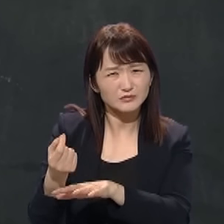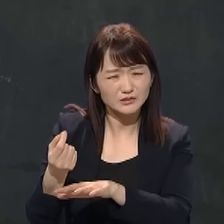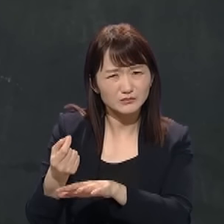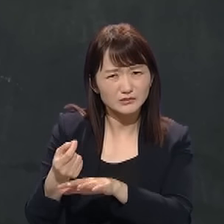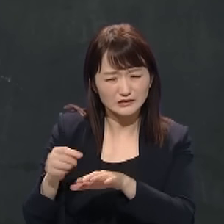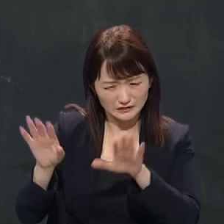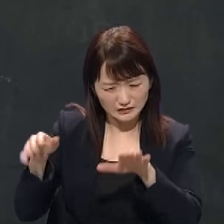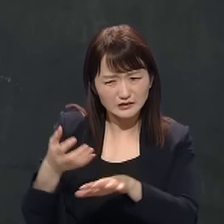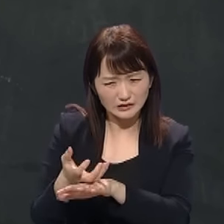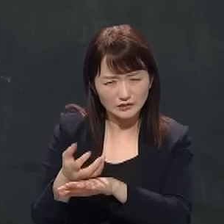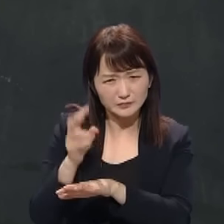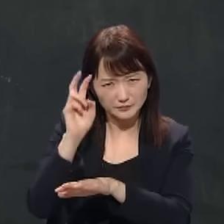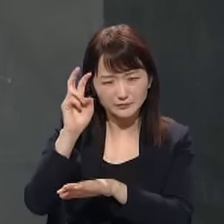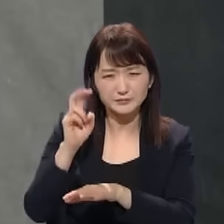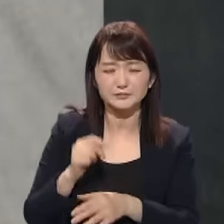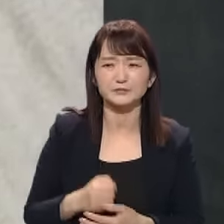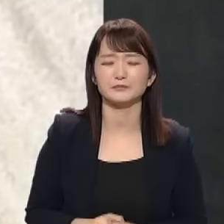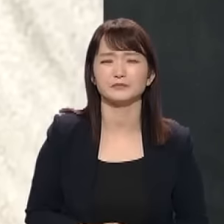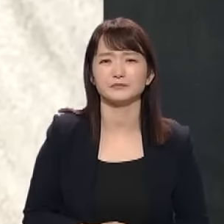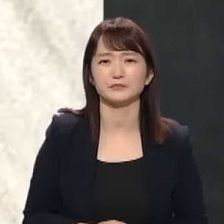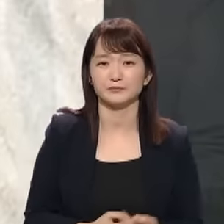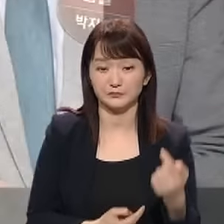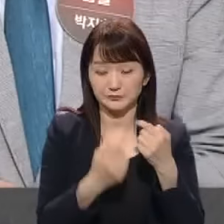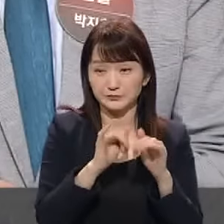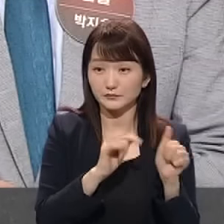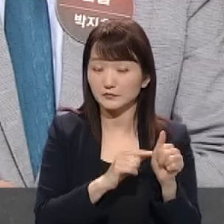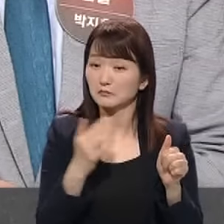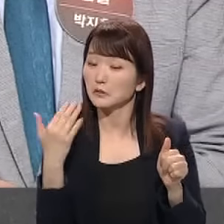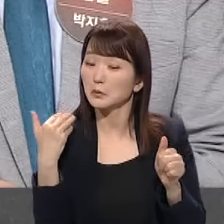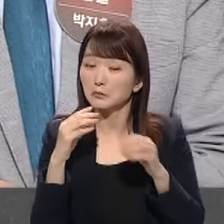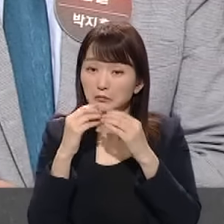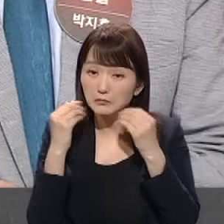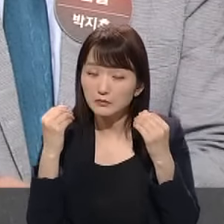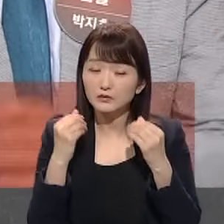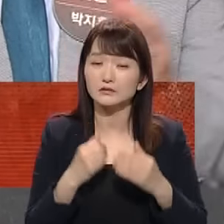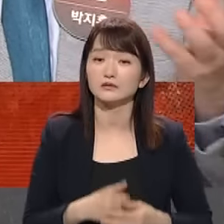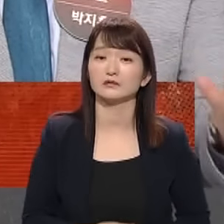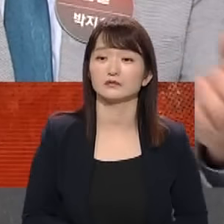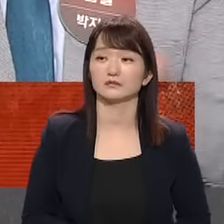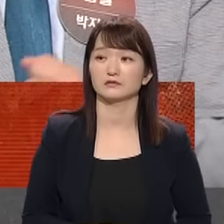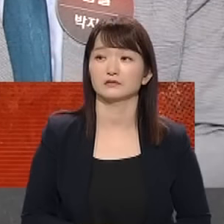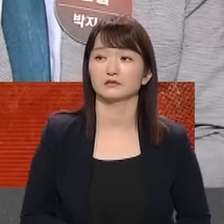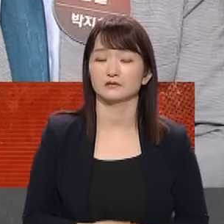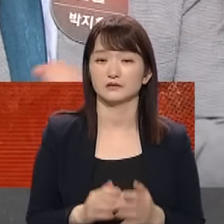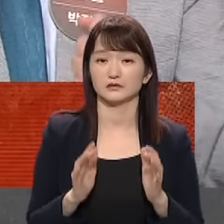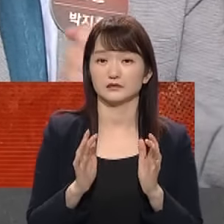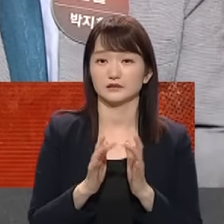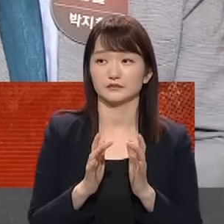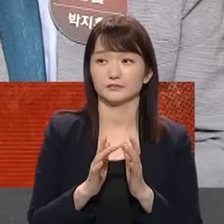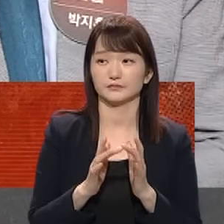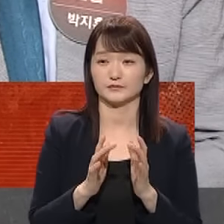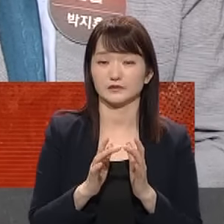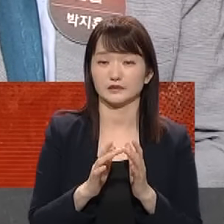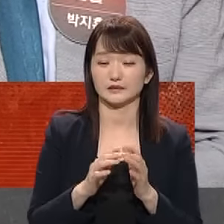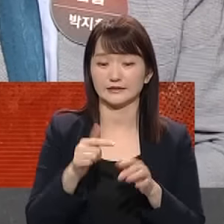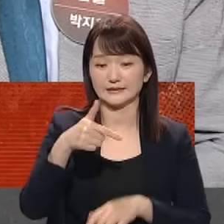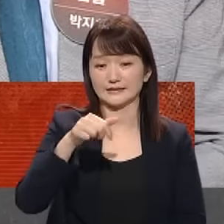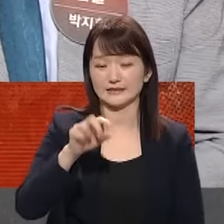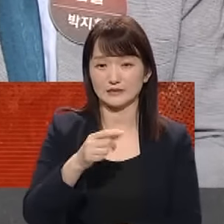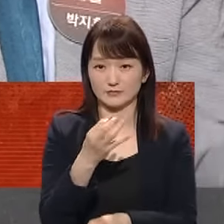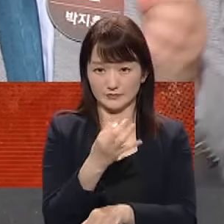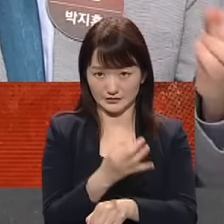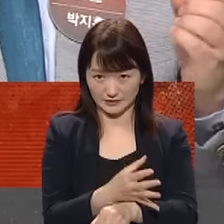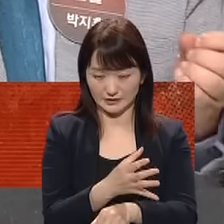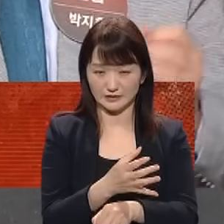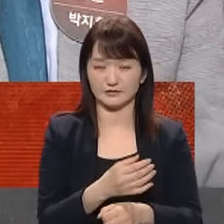조류의 깃털로 지금 보입니다. 이 제보자가 지난 토요일이에요. 토요일 날 온라인에서 그 구매했던 이